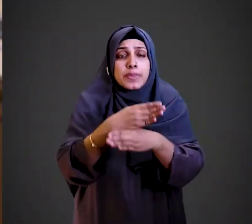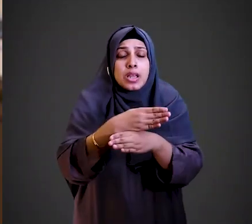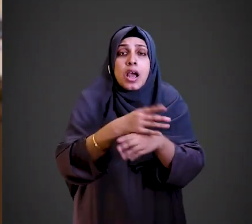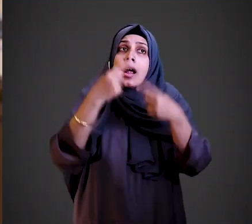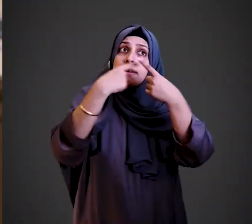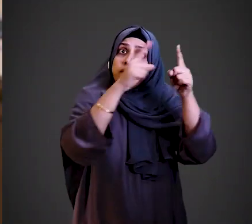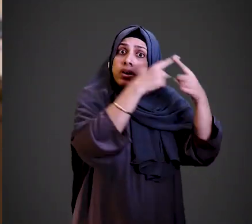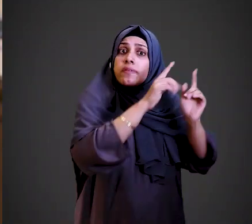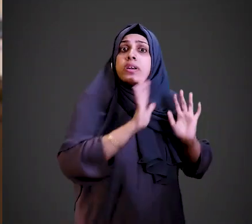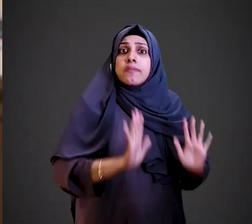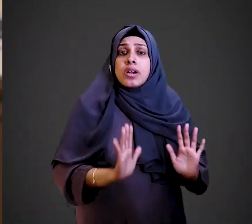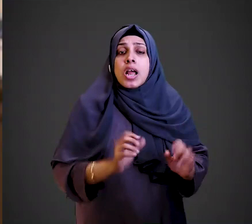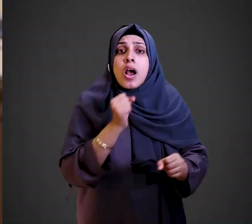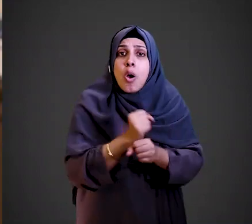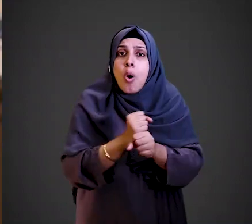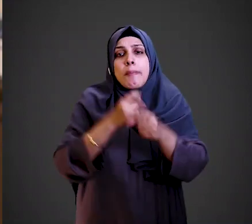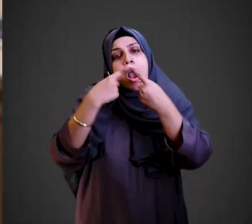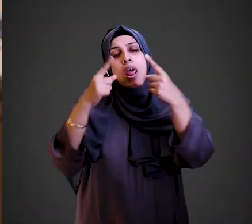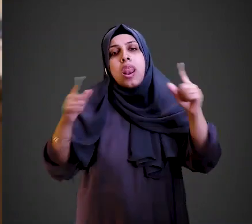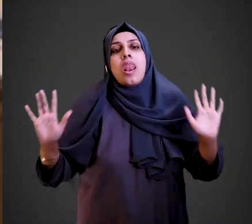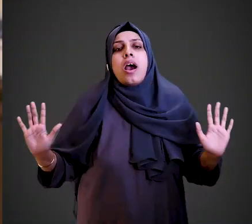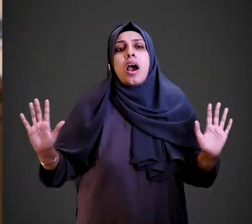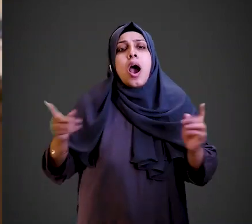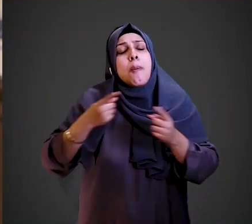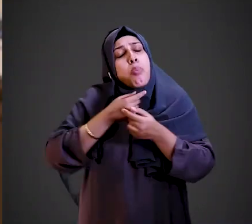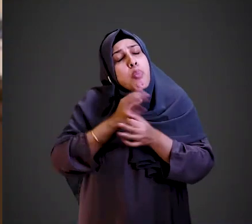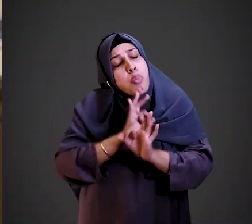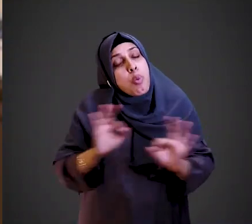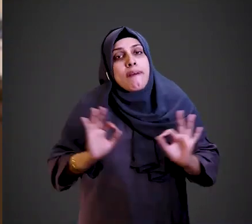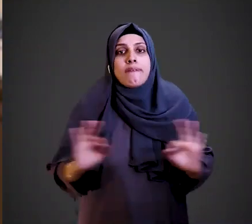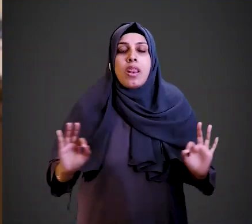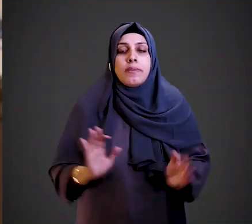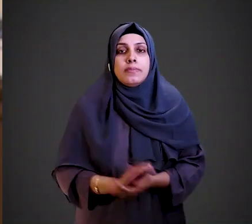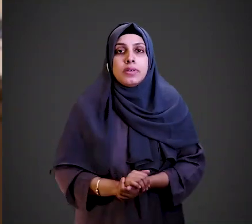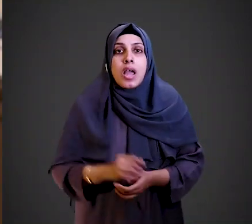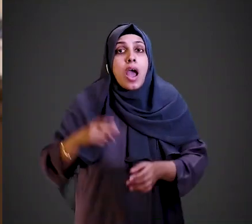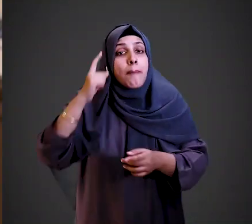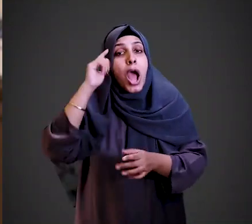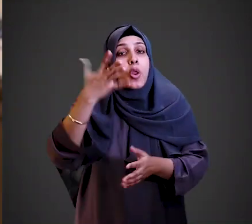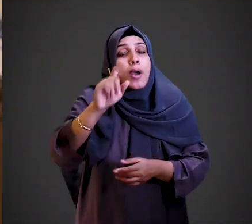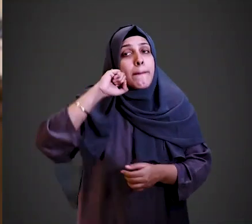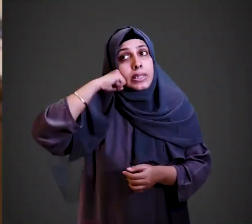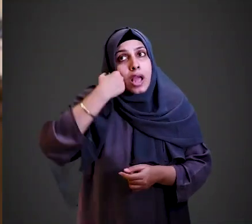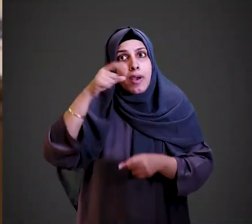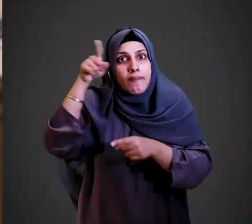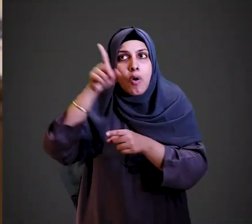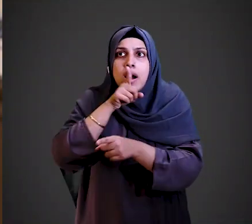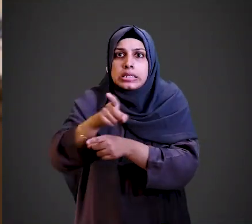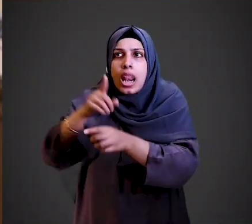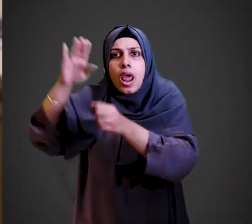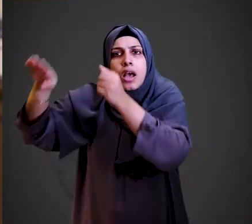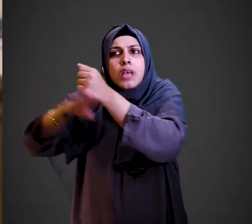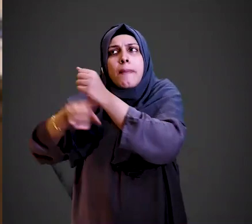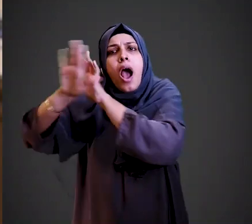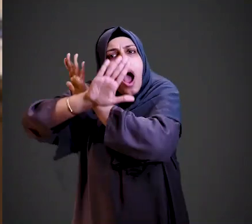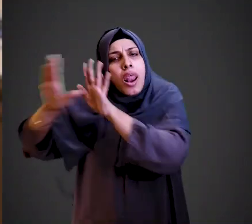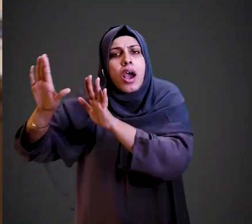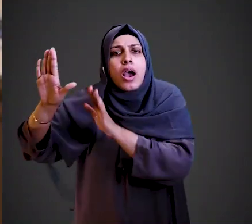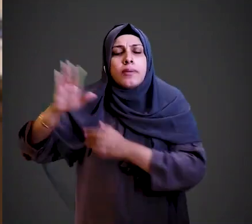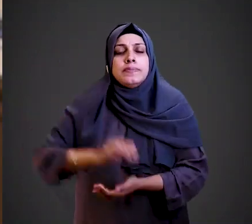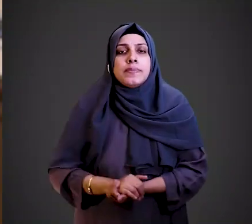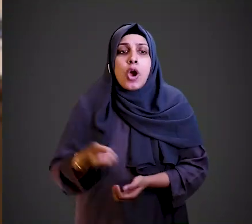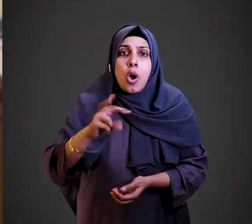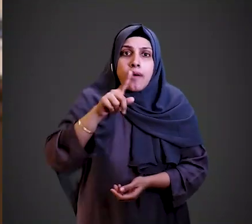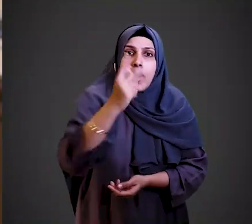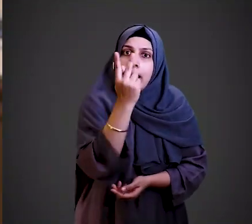ہیں، سب کی جو معیشت ہے وہ ایک دوسرے سے بہت مختلف ہے. جو پنجاب کی حقیقت ہے وہ کے پی کی